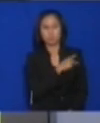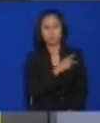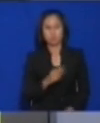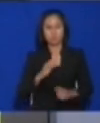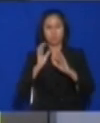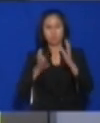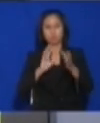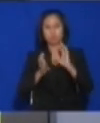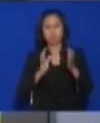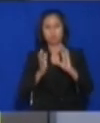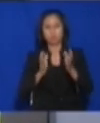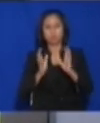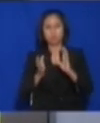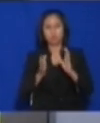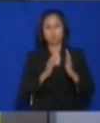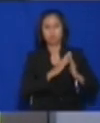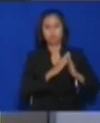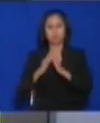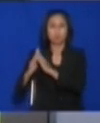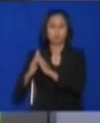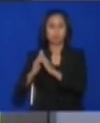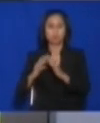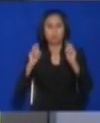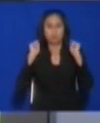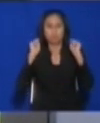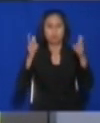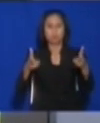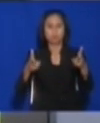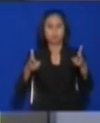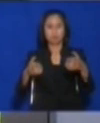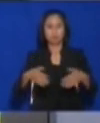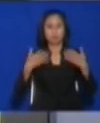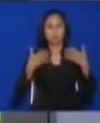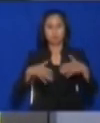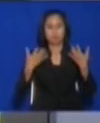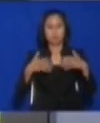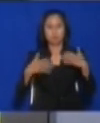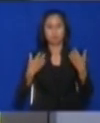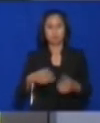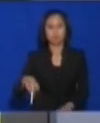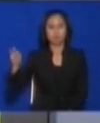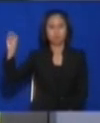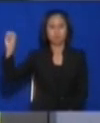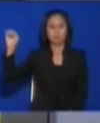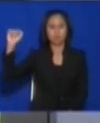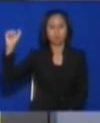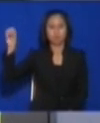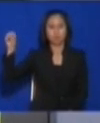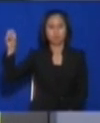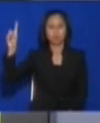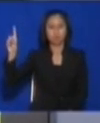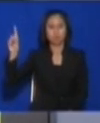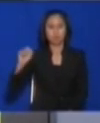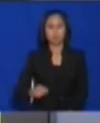sebagai Kota sejahtera dan bermartabat Hai dan misi kami adalah yang pertama membangun tata kelola